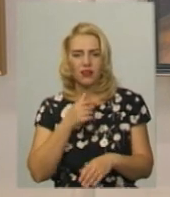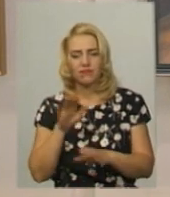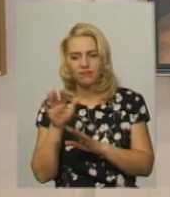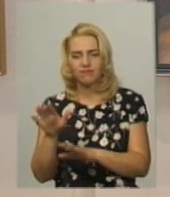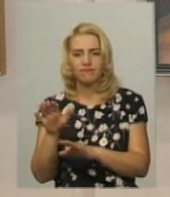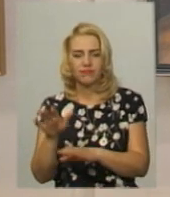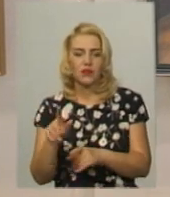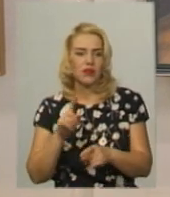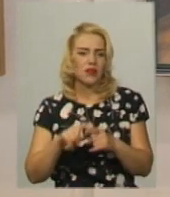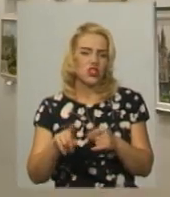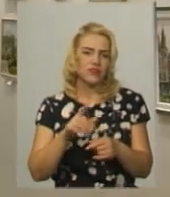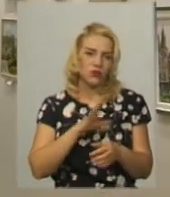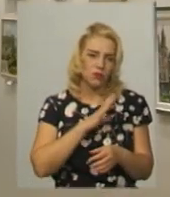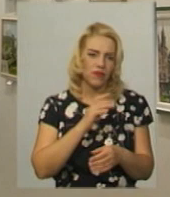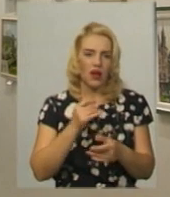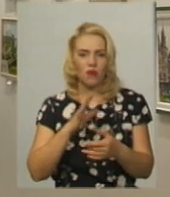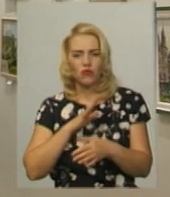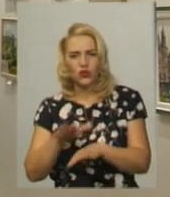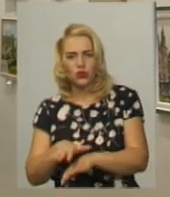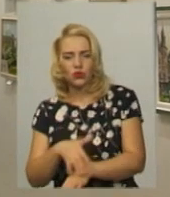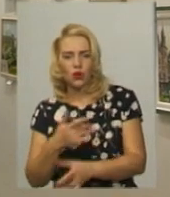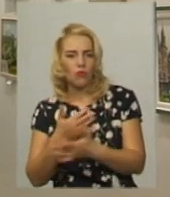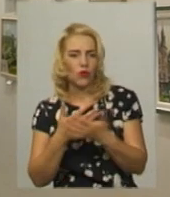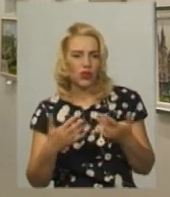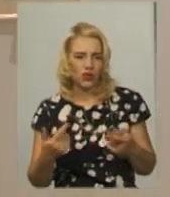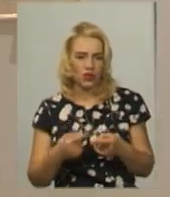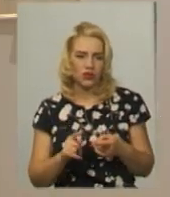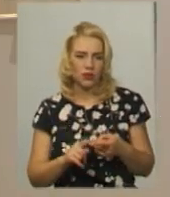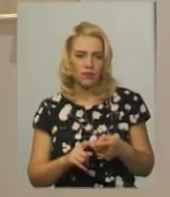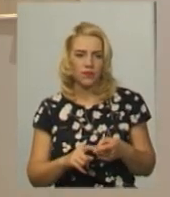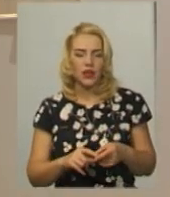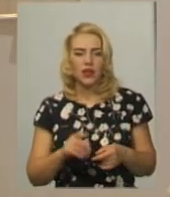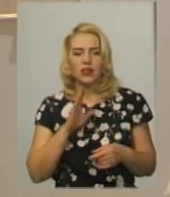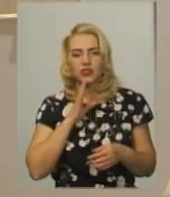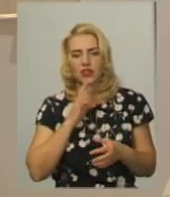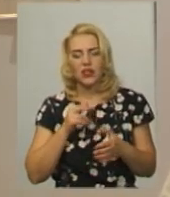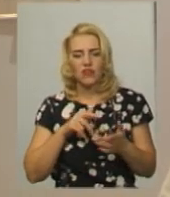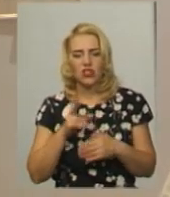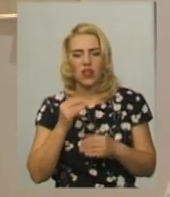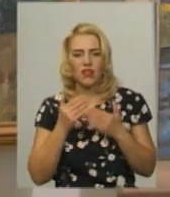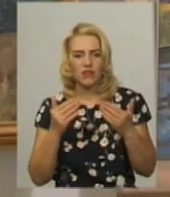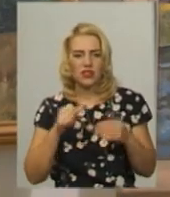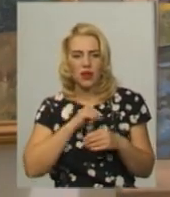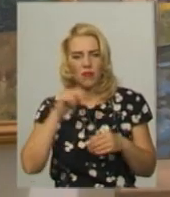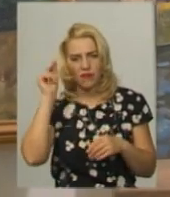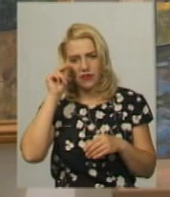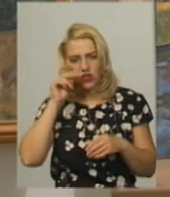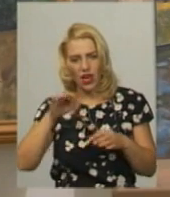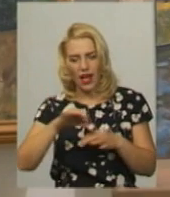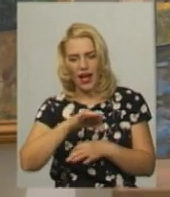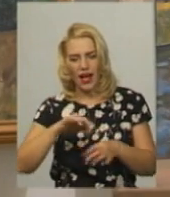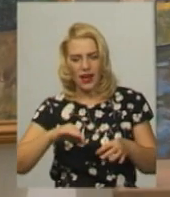буває швидко, по-різному. Відвідувачка Каріна Штанкова прийшла на виставку, бо сама вивчає архітектуру та планує працювати